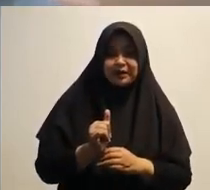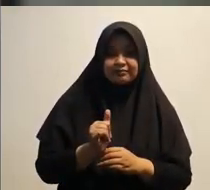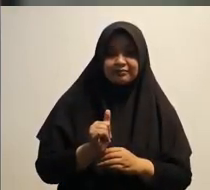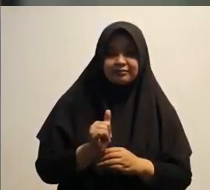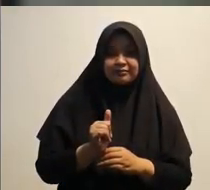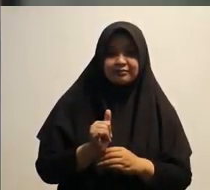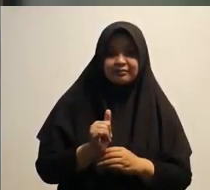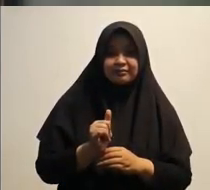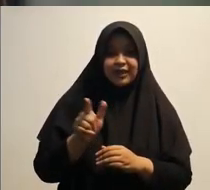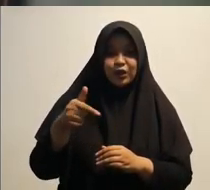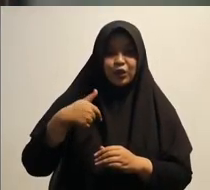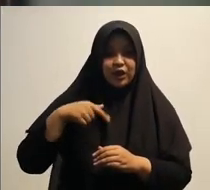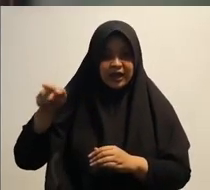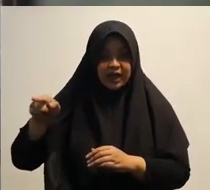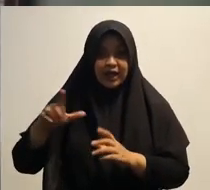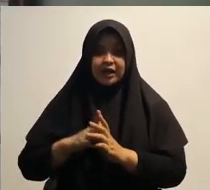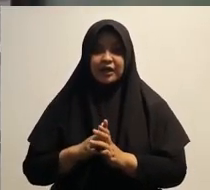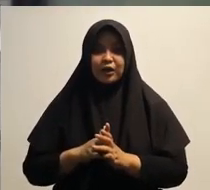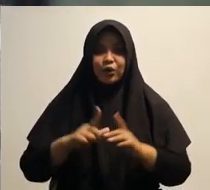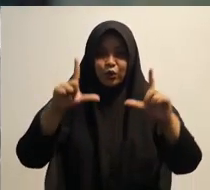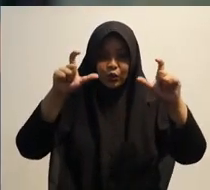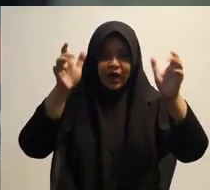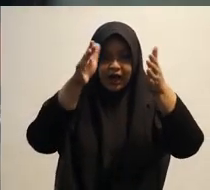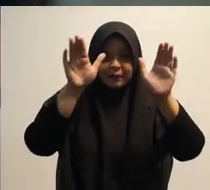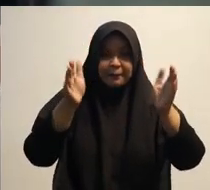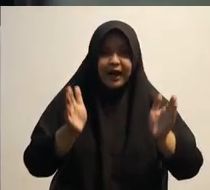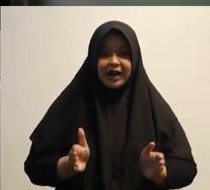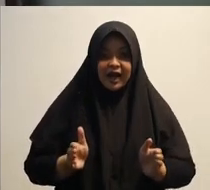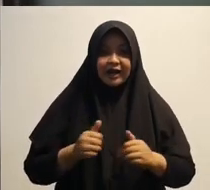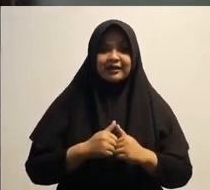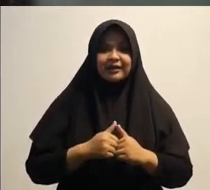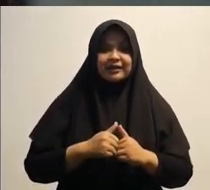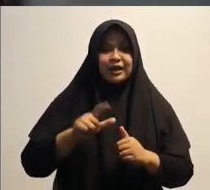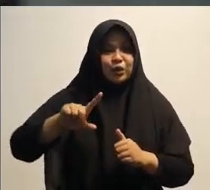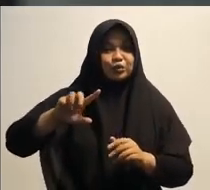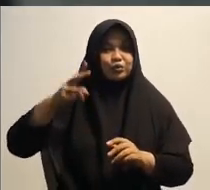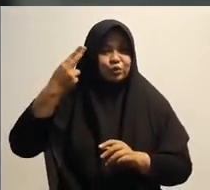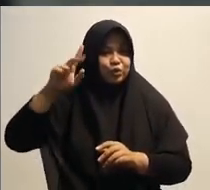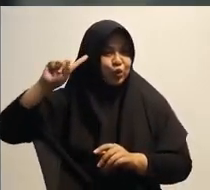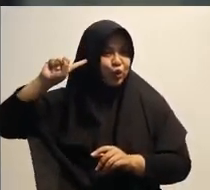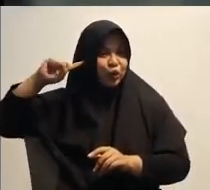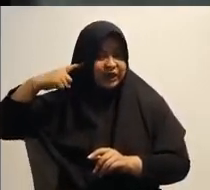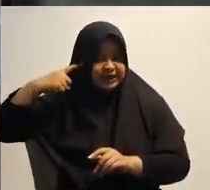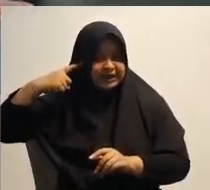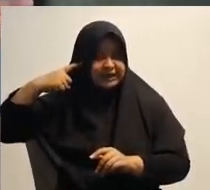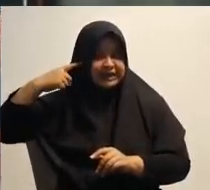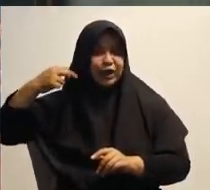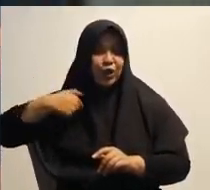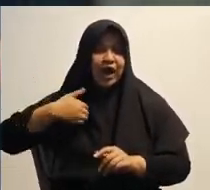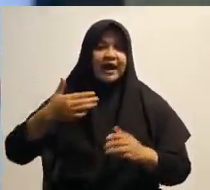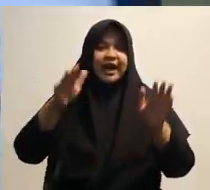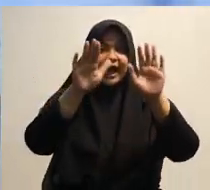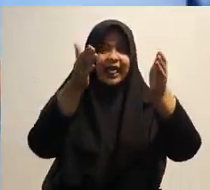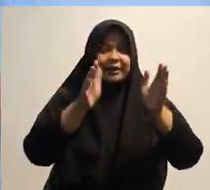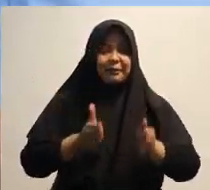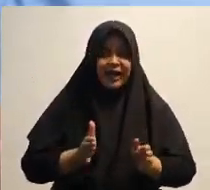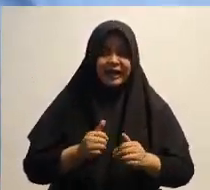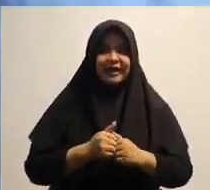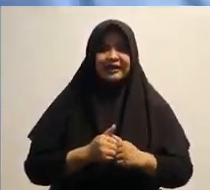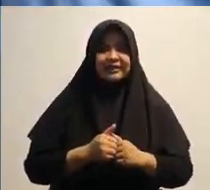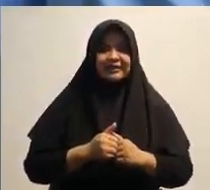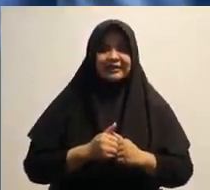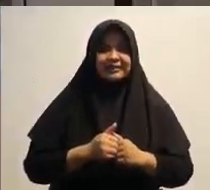boneka, itu yang untuk alat peraga, jadi untuk yang tunarungu itu juga dengan alat peraga,